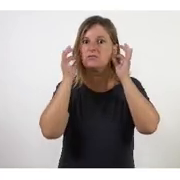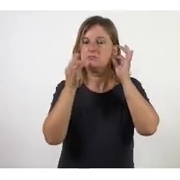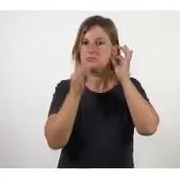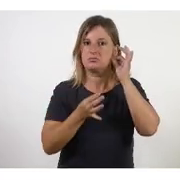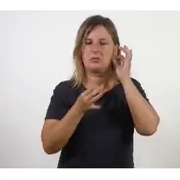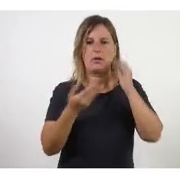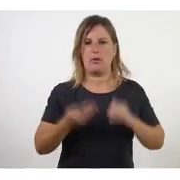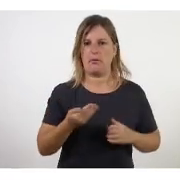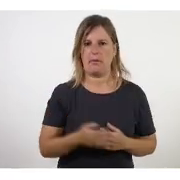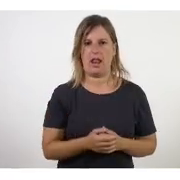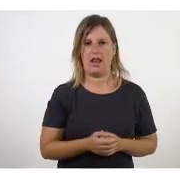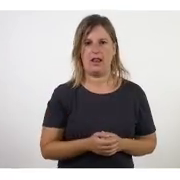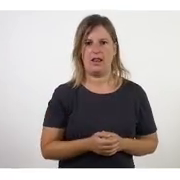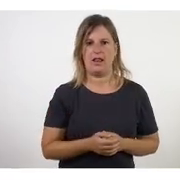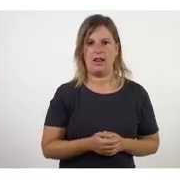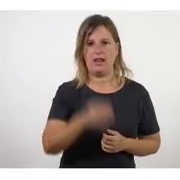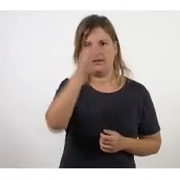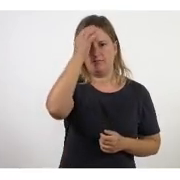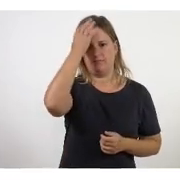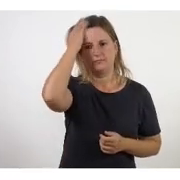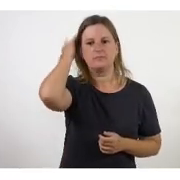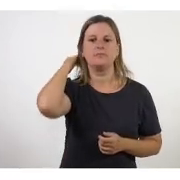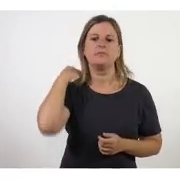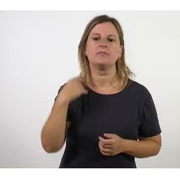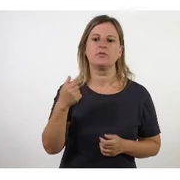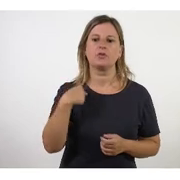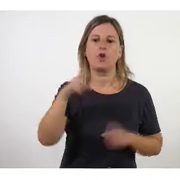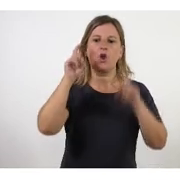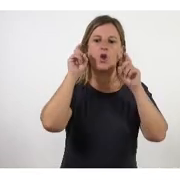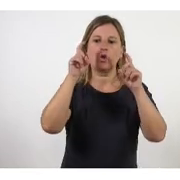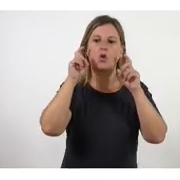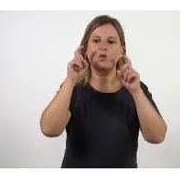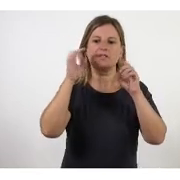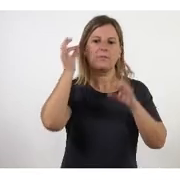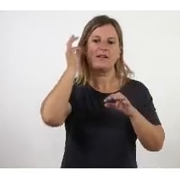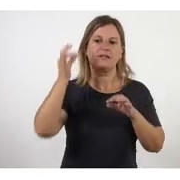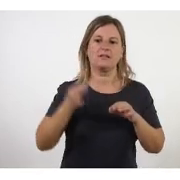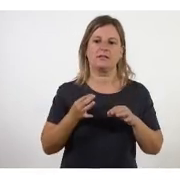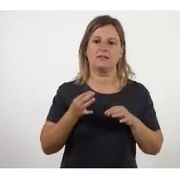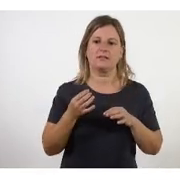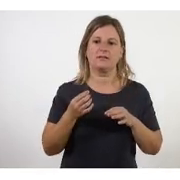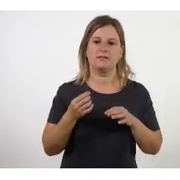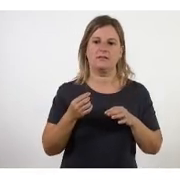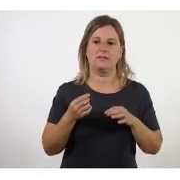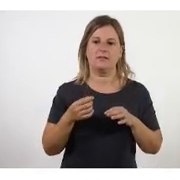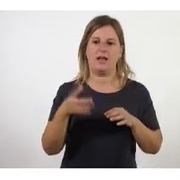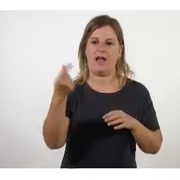Jo, un recurs que els dic a la gent, no sé si es veurà bé per aquí, és agafeu això, em despenjaré això, i li dius a la